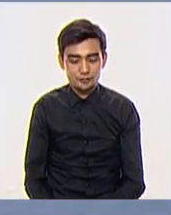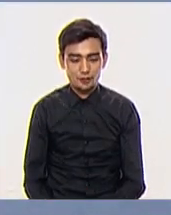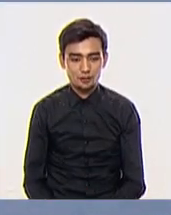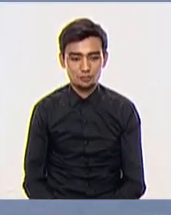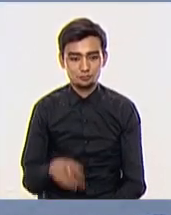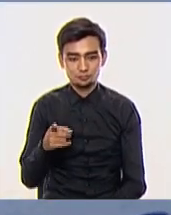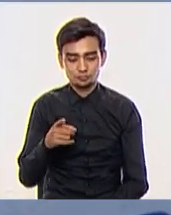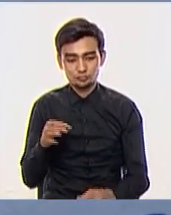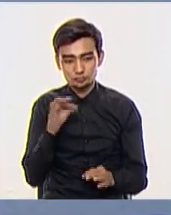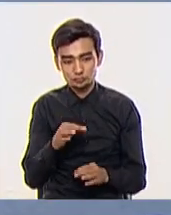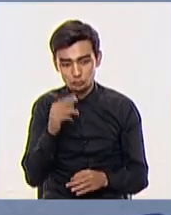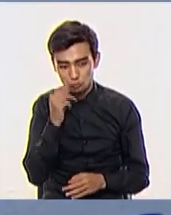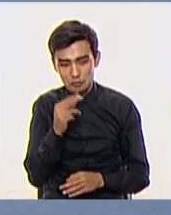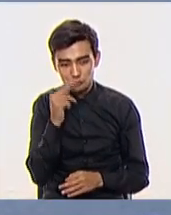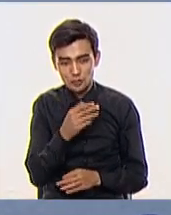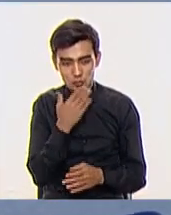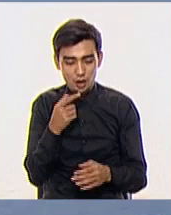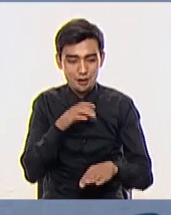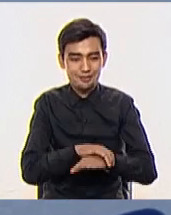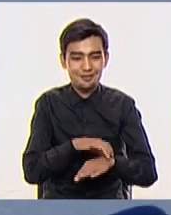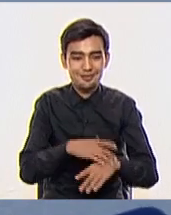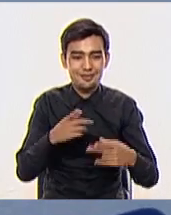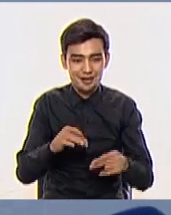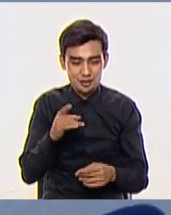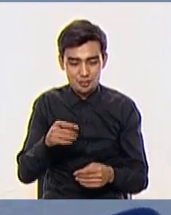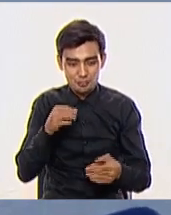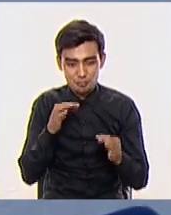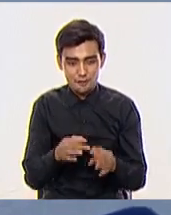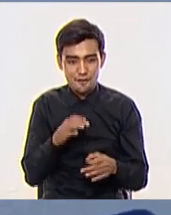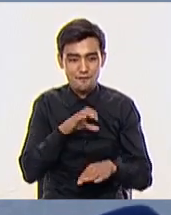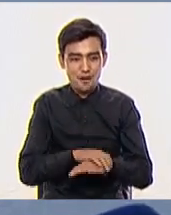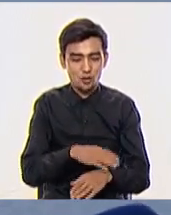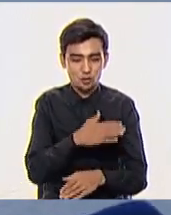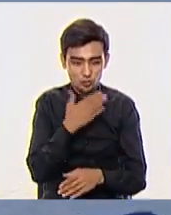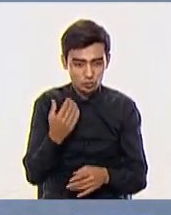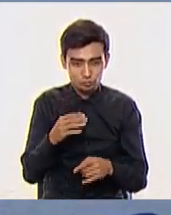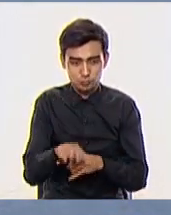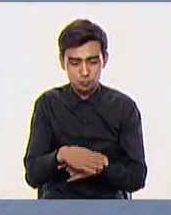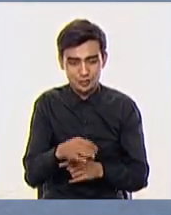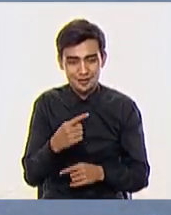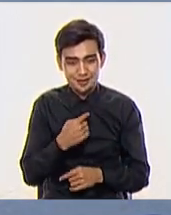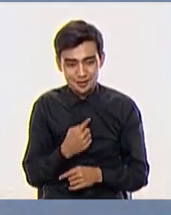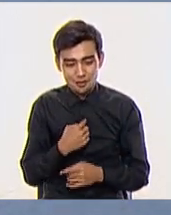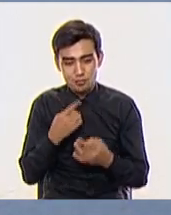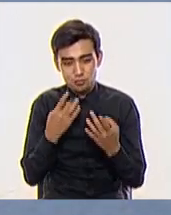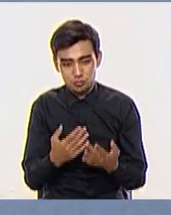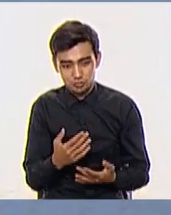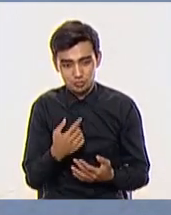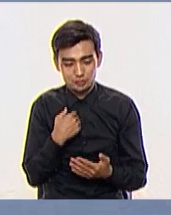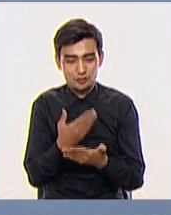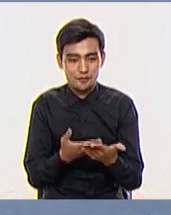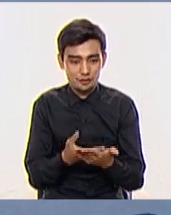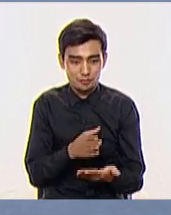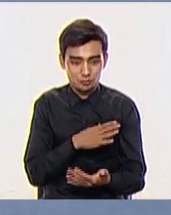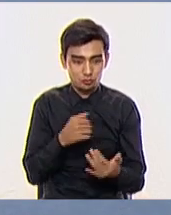Необоснованные претензии, ничем не обоснованные, ни фактов, ничего нету. Я просто посоветовал